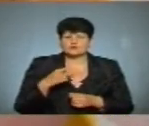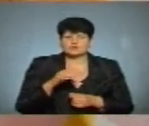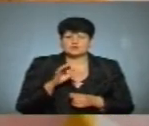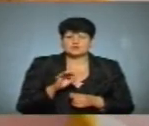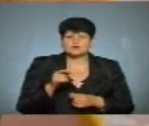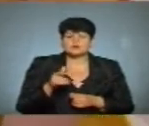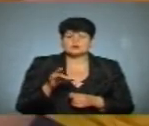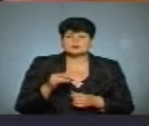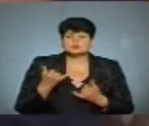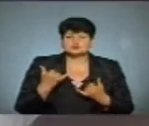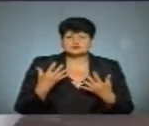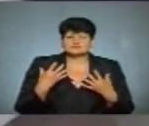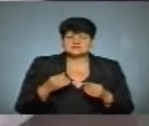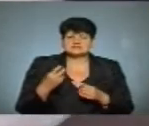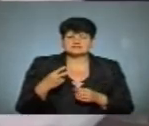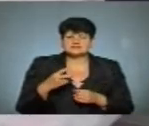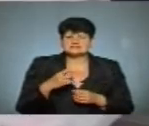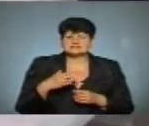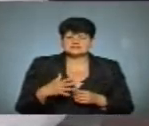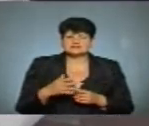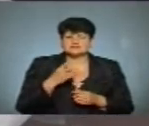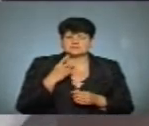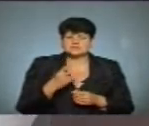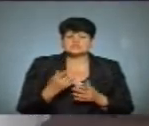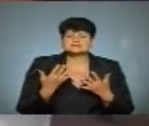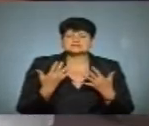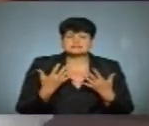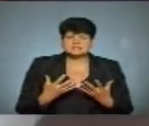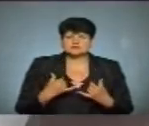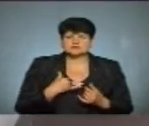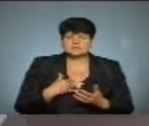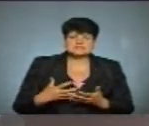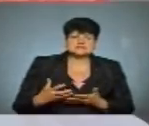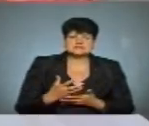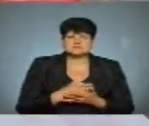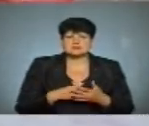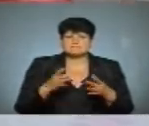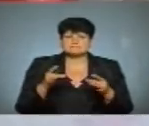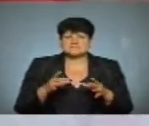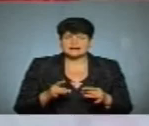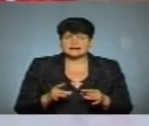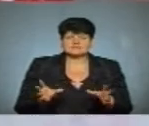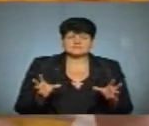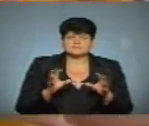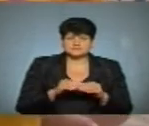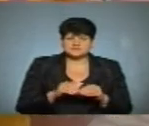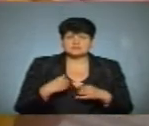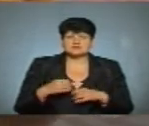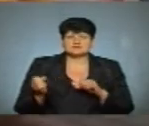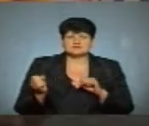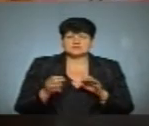Гордієнко. Сьогодні вже за 20 хвилин акції ви бачите, скільки в нас зібрано пакетиків з пакетиками. Ці пакети